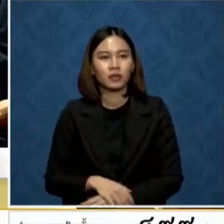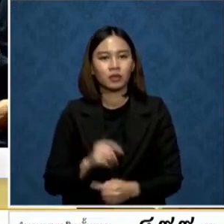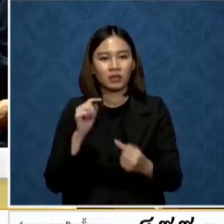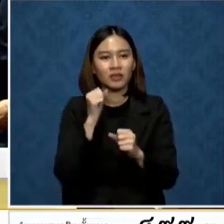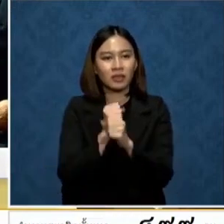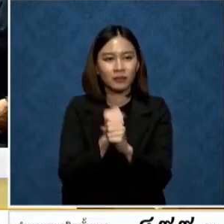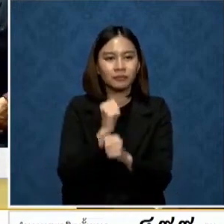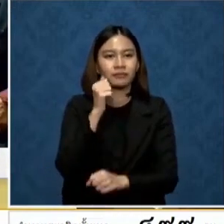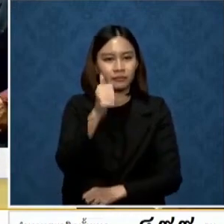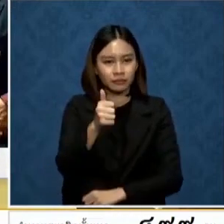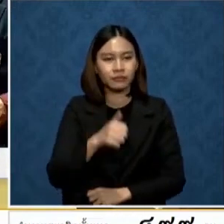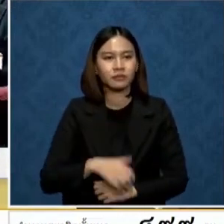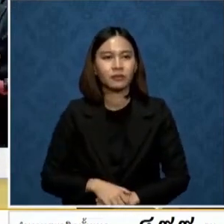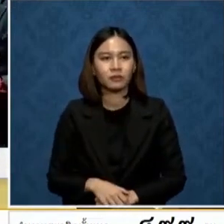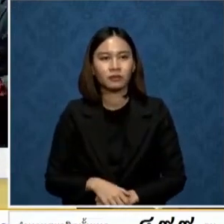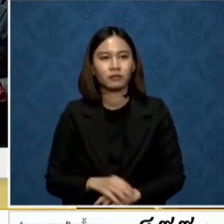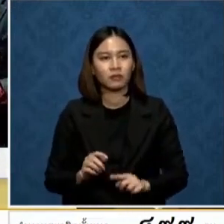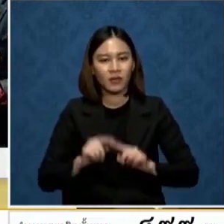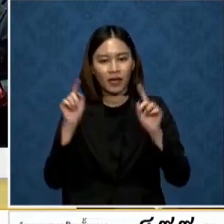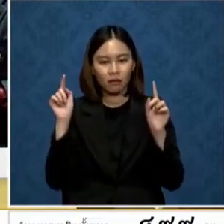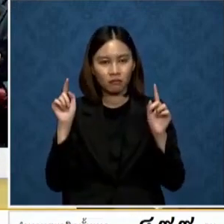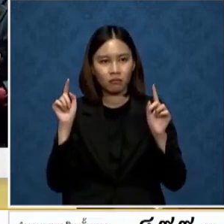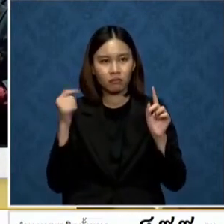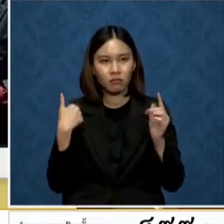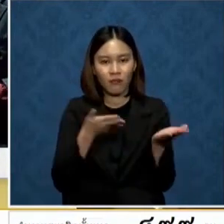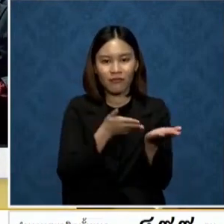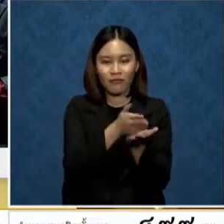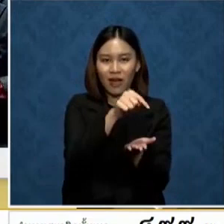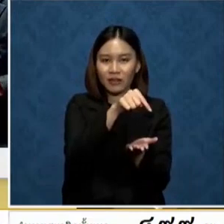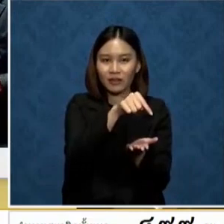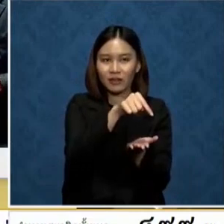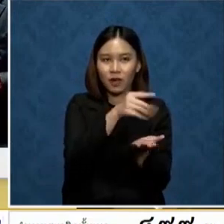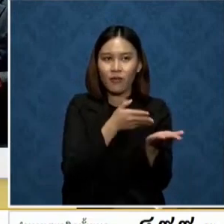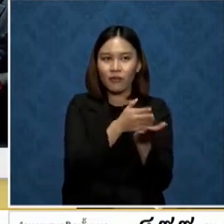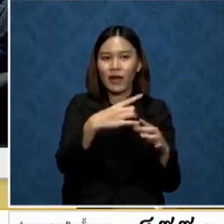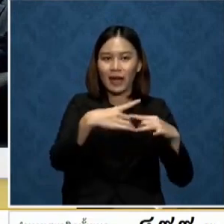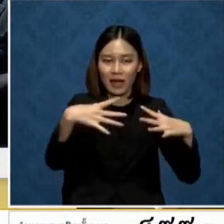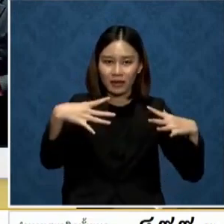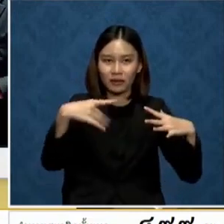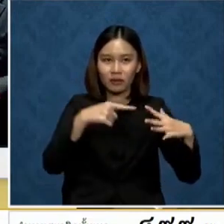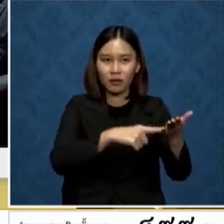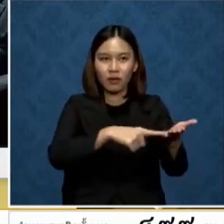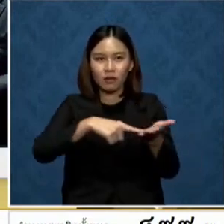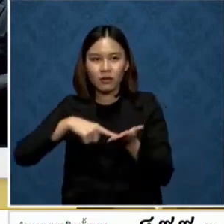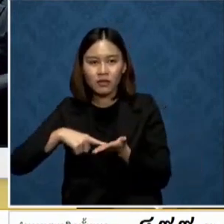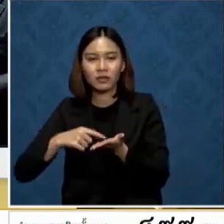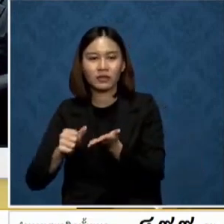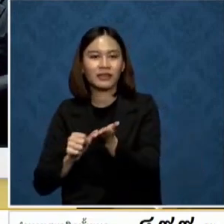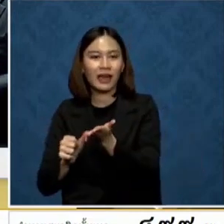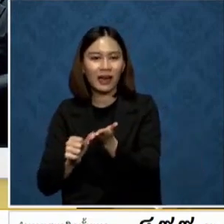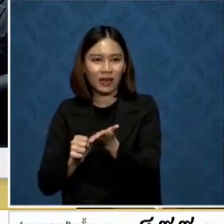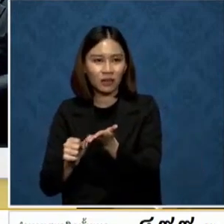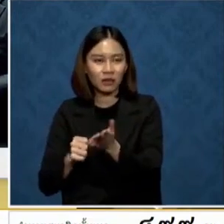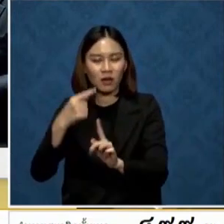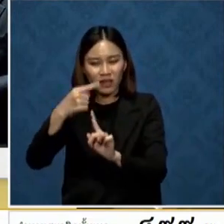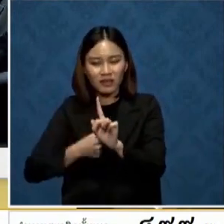งานได้อยู่แล้วครับอยู่ๆอีกซีกนึงผมใช้คำว่าฝ่ายค้านดีกว่ายื่นขึ้นมาให้แก้